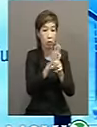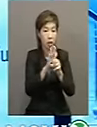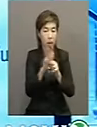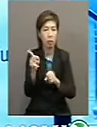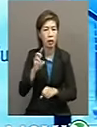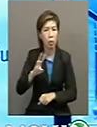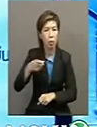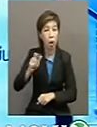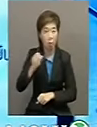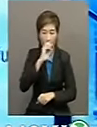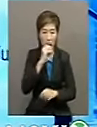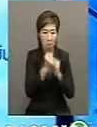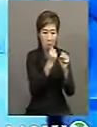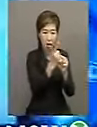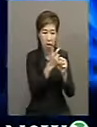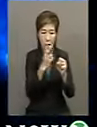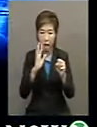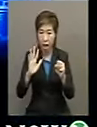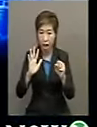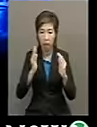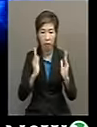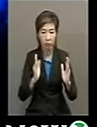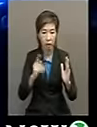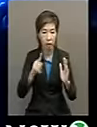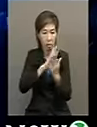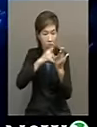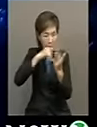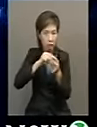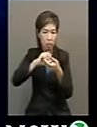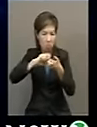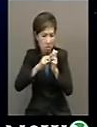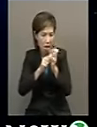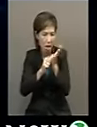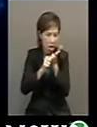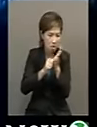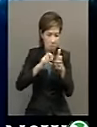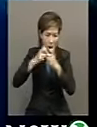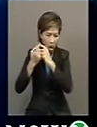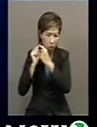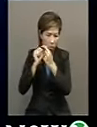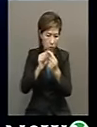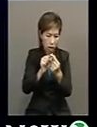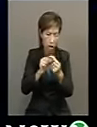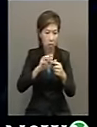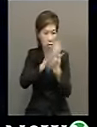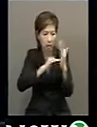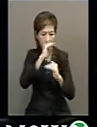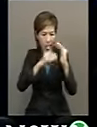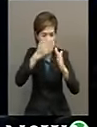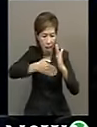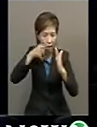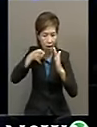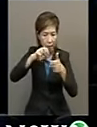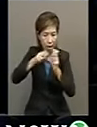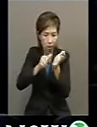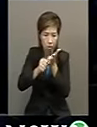วัน 1-5 ปแรกประเทศไยจะต้องแ้ปัญหาเรื่องรังและปัหาที่เป็นอุปศัพทต่อกัน พัฒนาประเทศให้เกิ